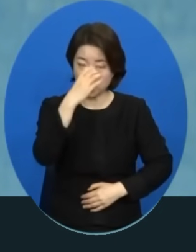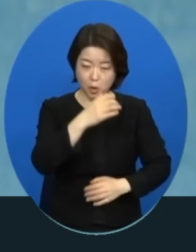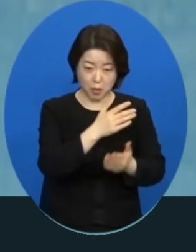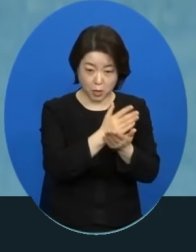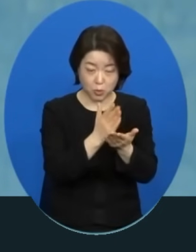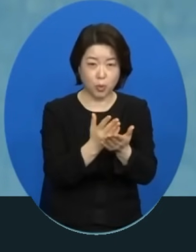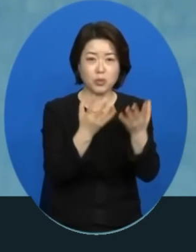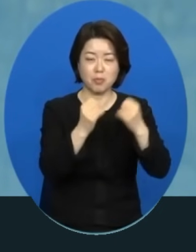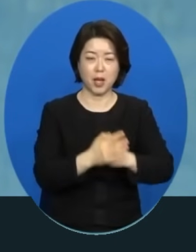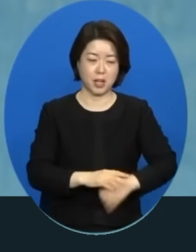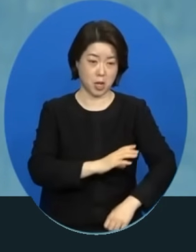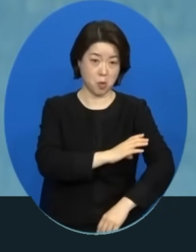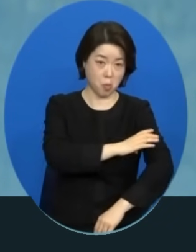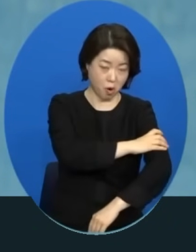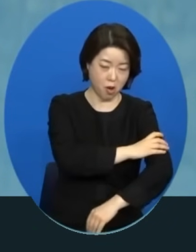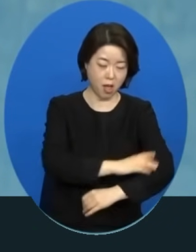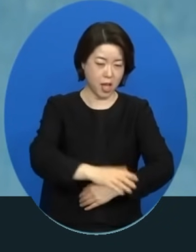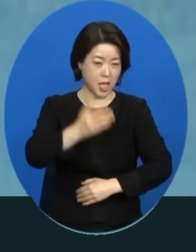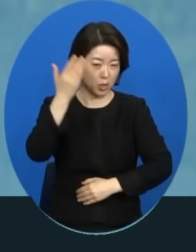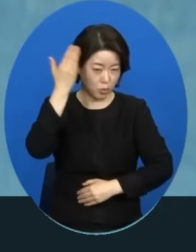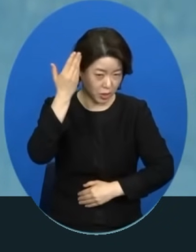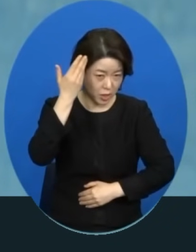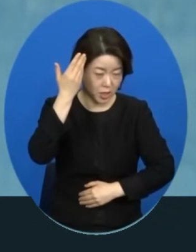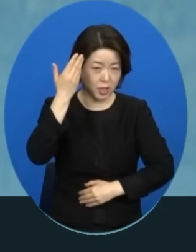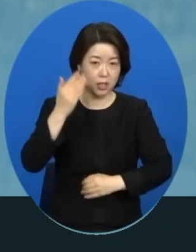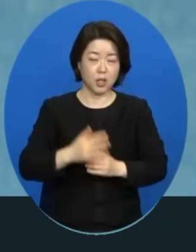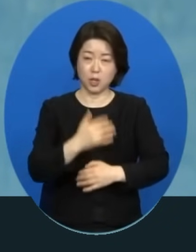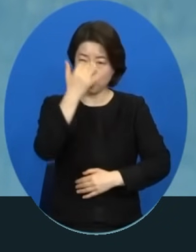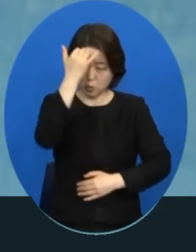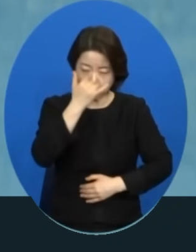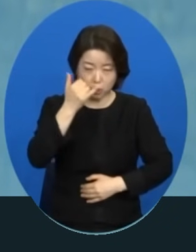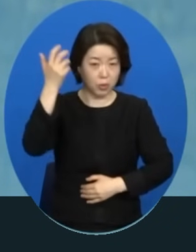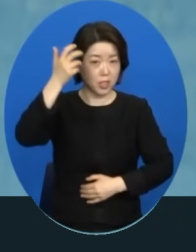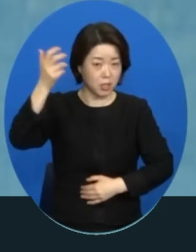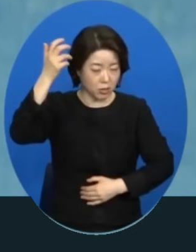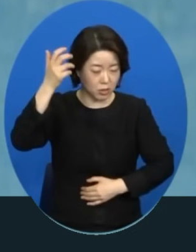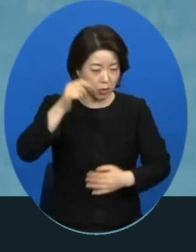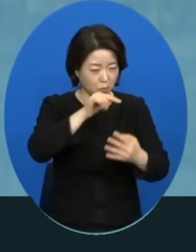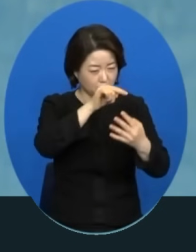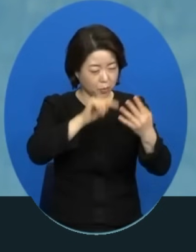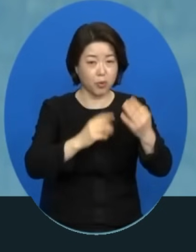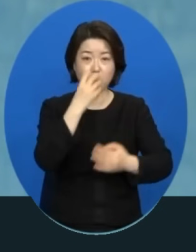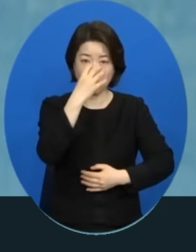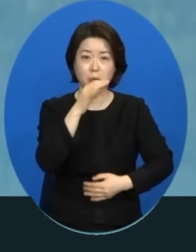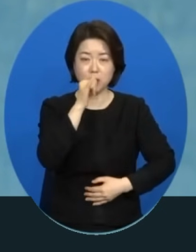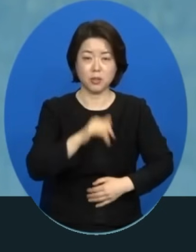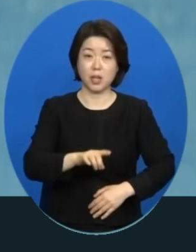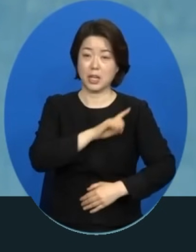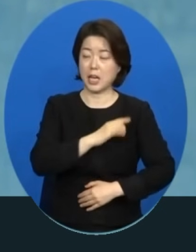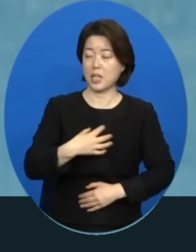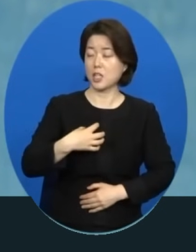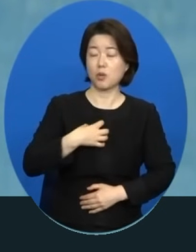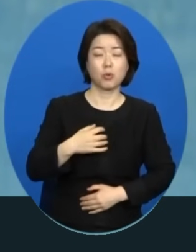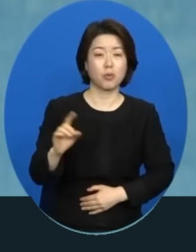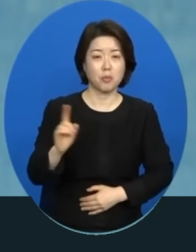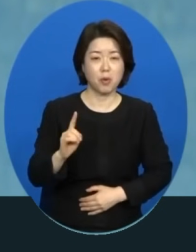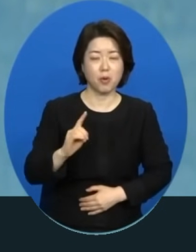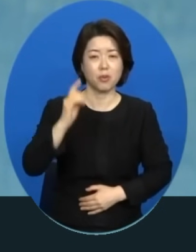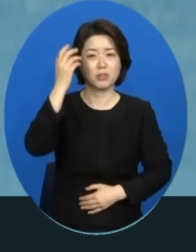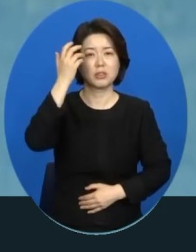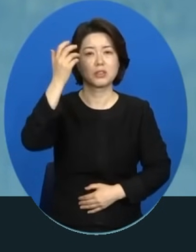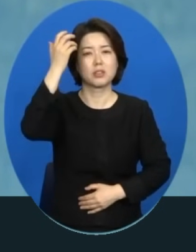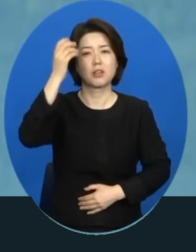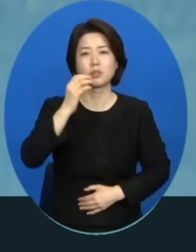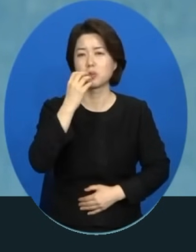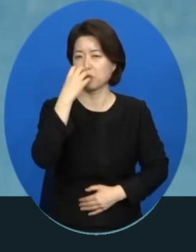권력에 대한 교만, 지식인 교만, 도덕적 교만, 영적 교만이 있는데 가장 위험한 것이 바로 영적